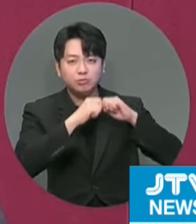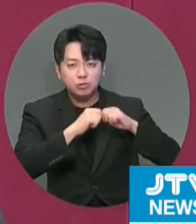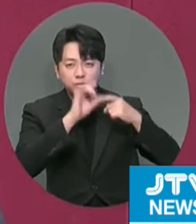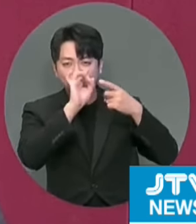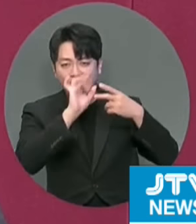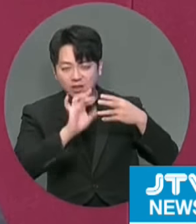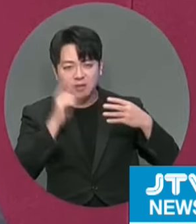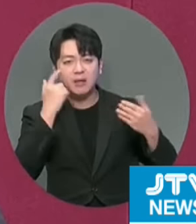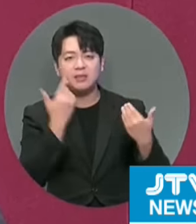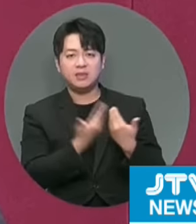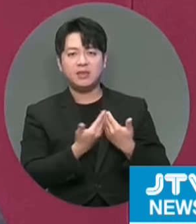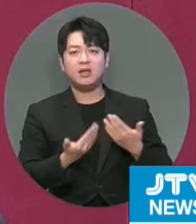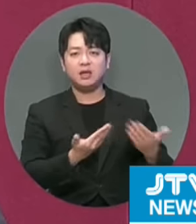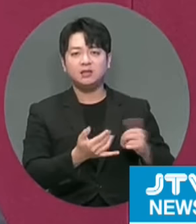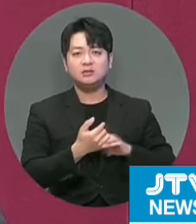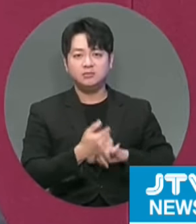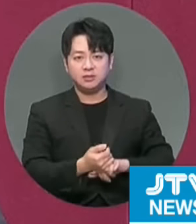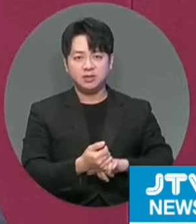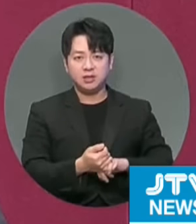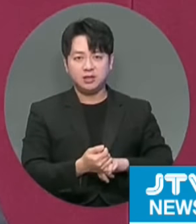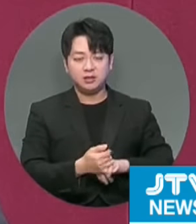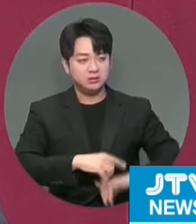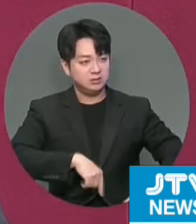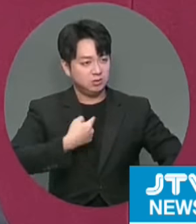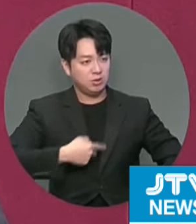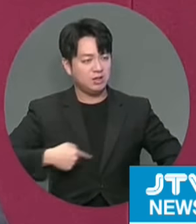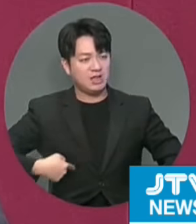양심에 손을 넣고 제게 순진하십시오.